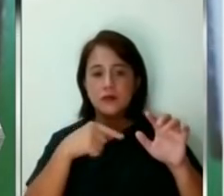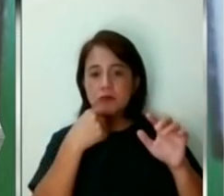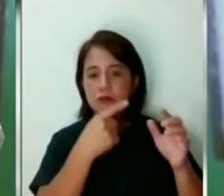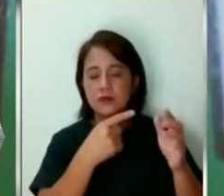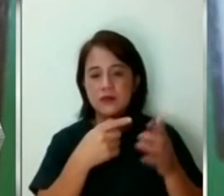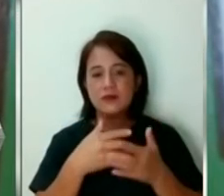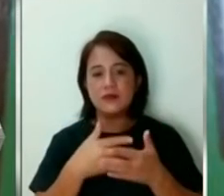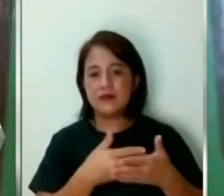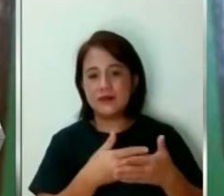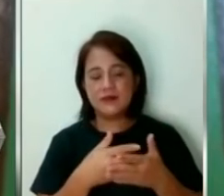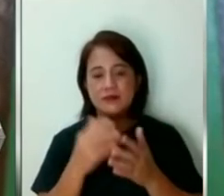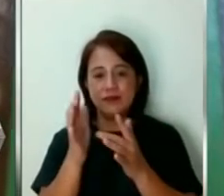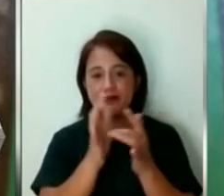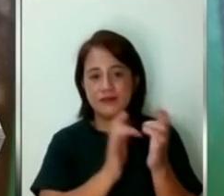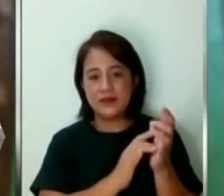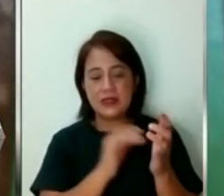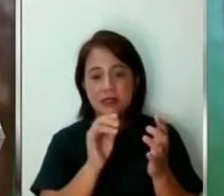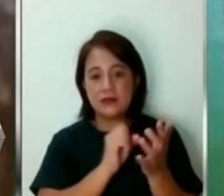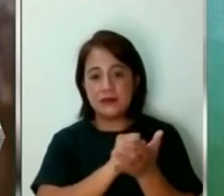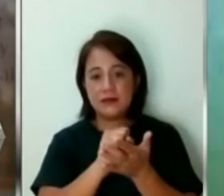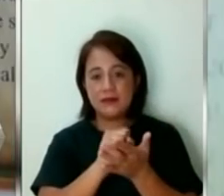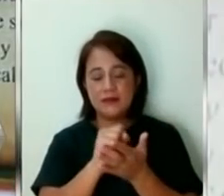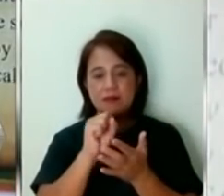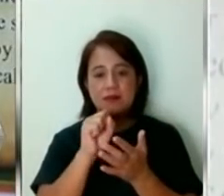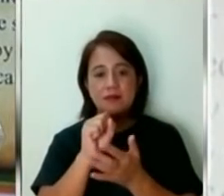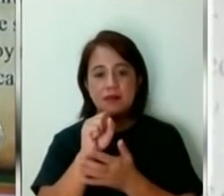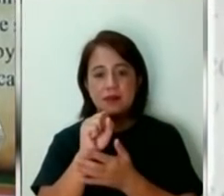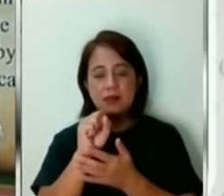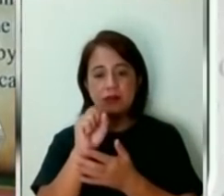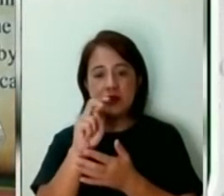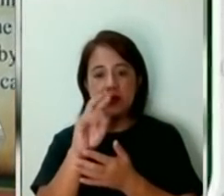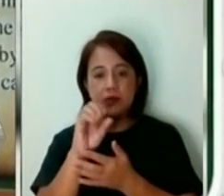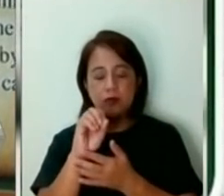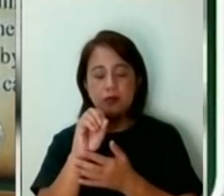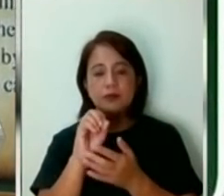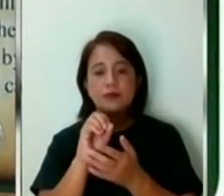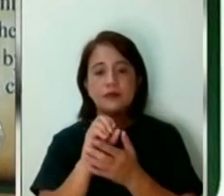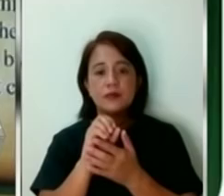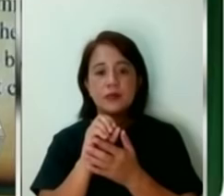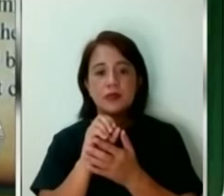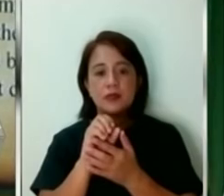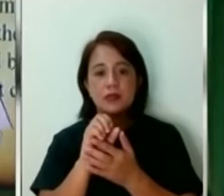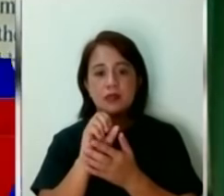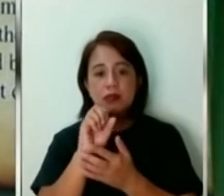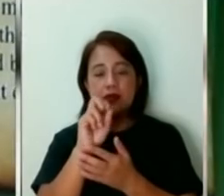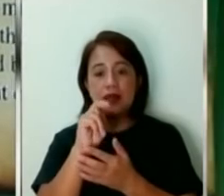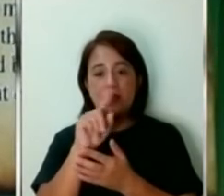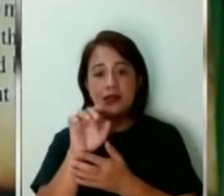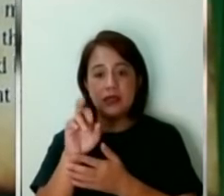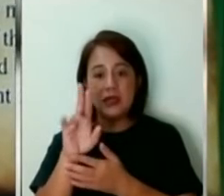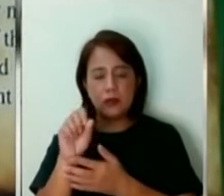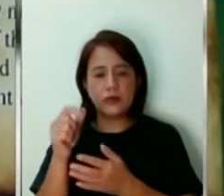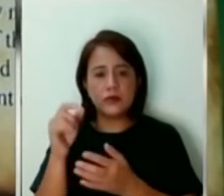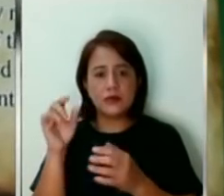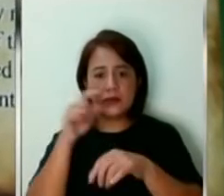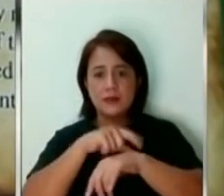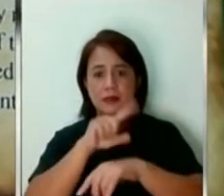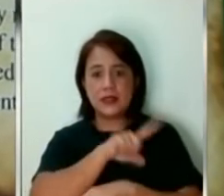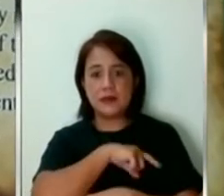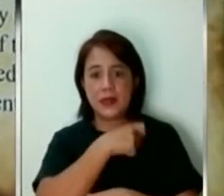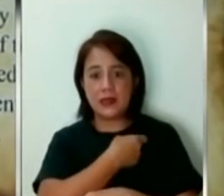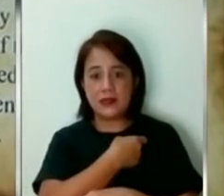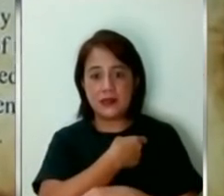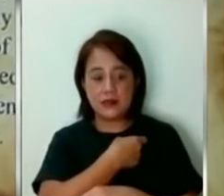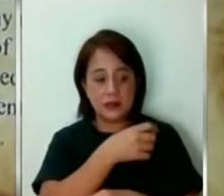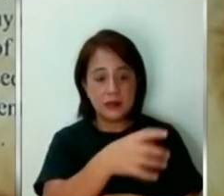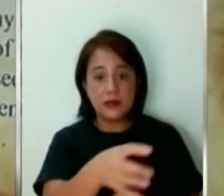ng Nazareno ay gawa rin sa maitim na kahoy. Noong 1600s, panahon pa ng mga Kastila, napulot daw ito ng mga bata sa Ilog Pasig